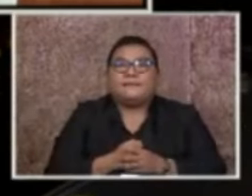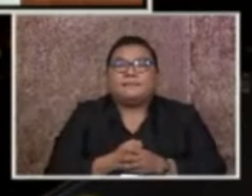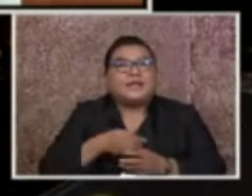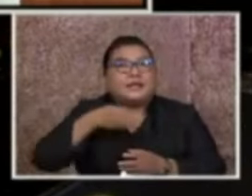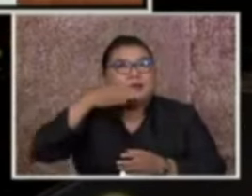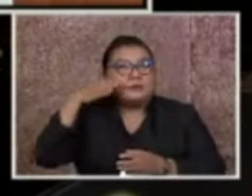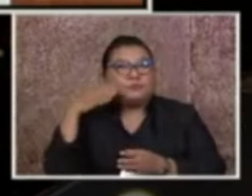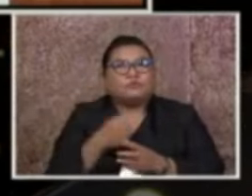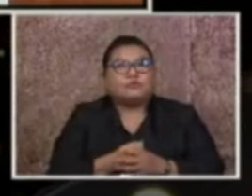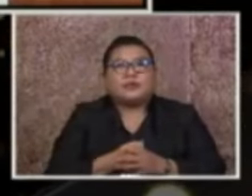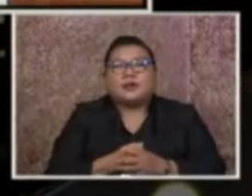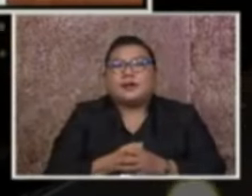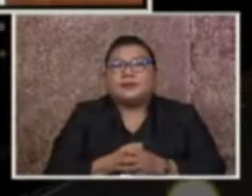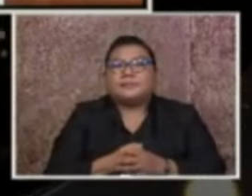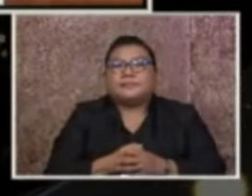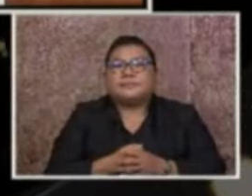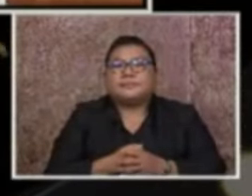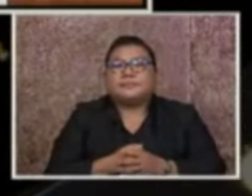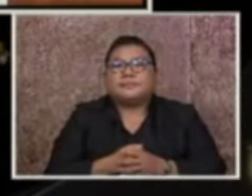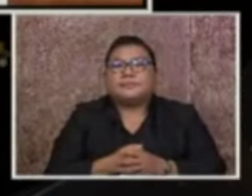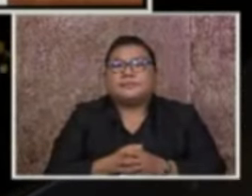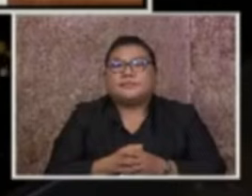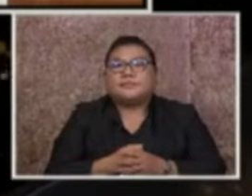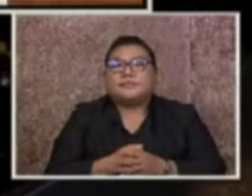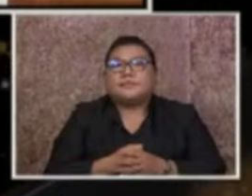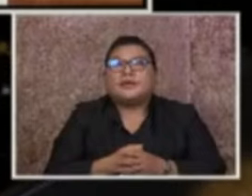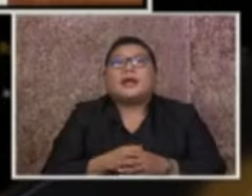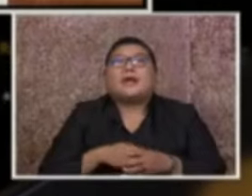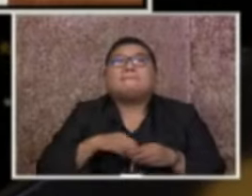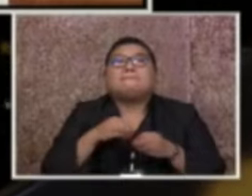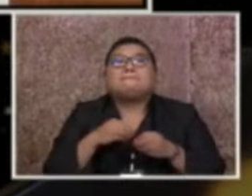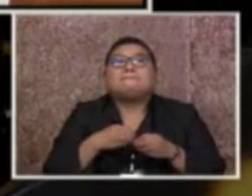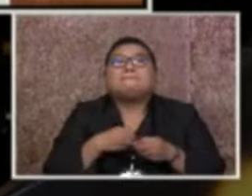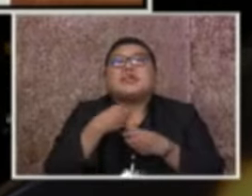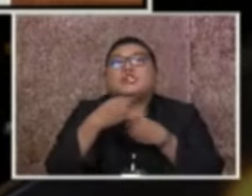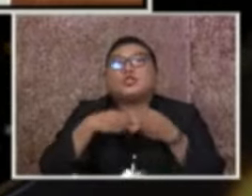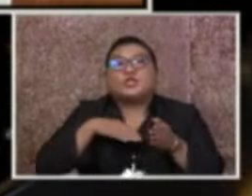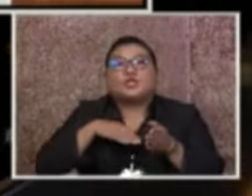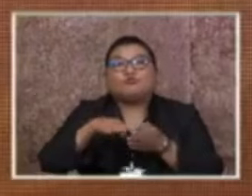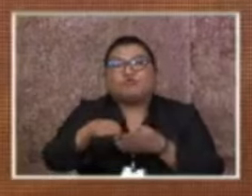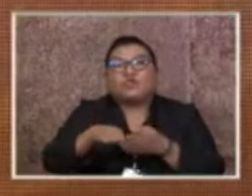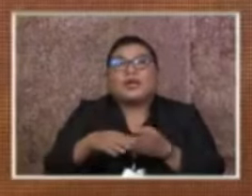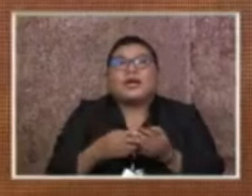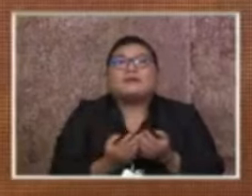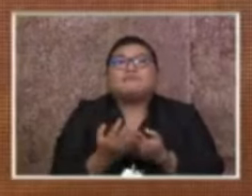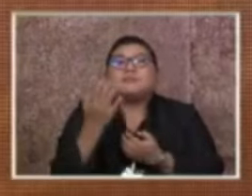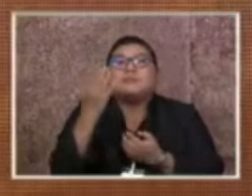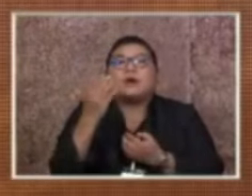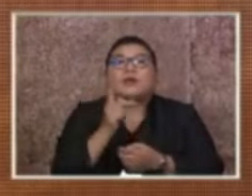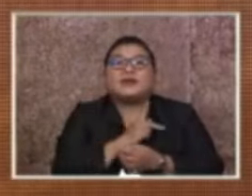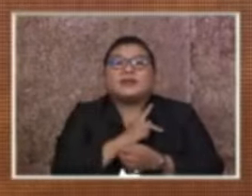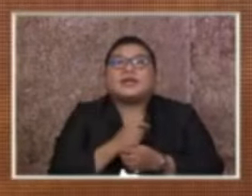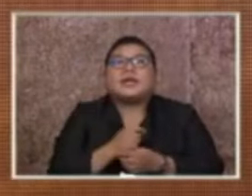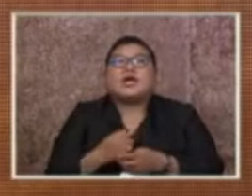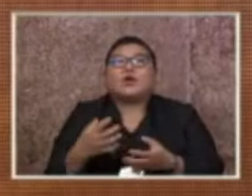muda generasi milenial gensi ini adalah pewaris kita yang akan meneruskan pembangunan kita ini harus dibekali